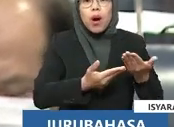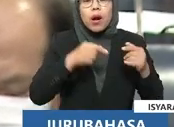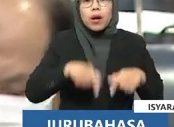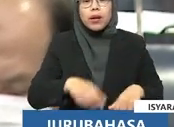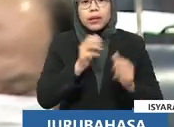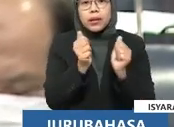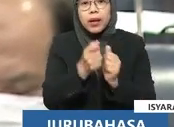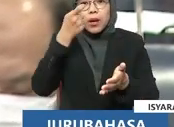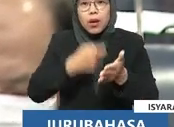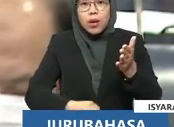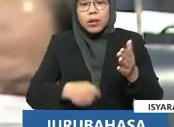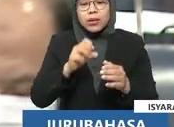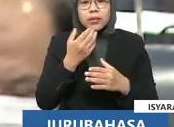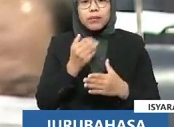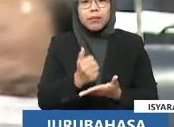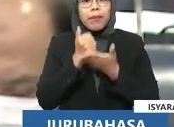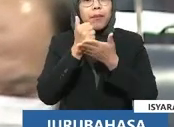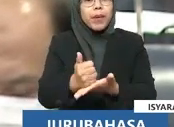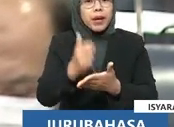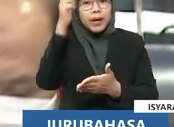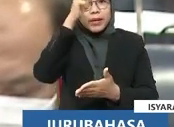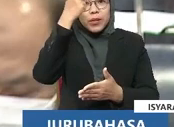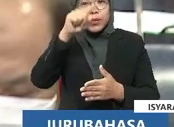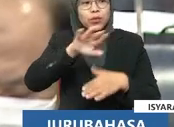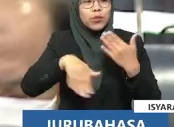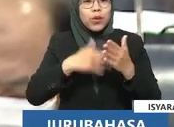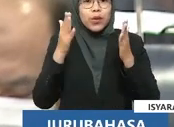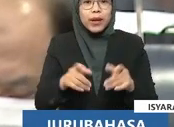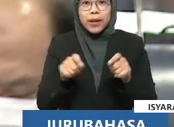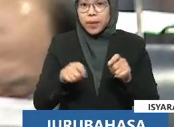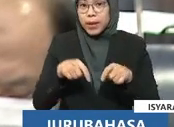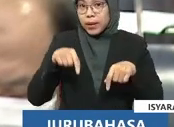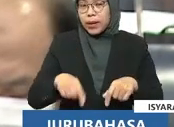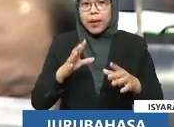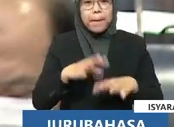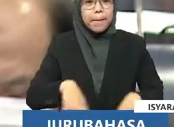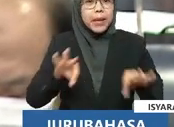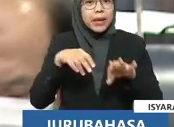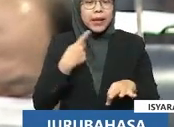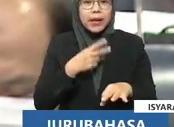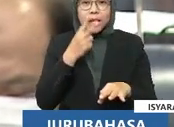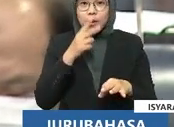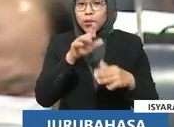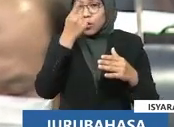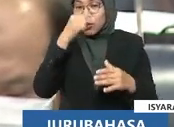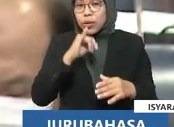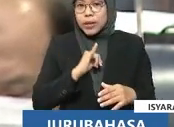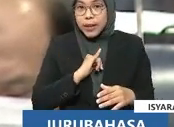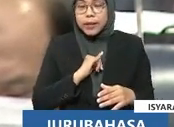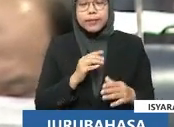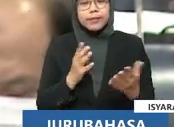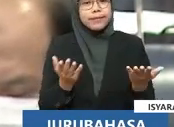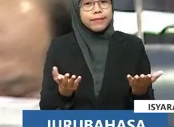itu dengan kos subsidi yang dibantu kepada penternak tempatan? Karena ini sangat penting untuk kita lihat bahawa bagi saya